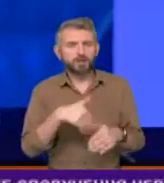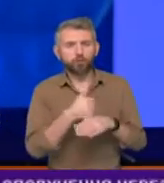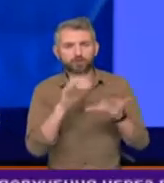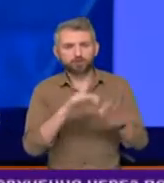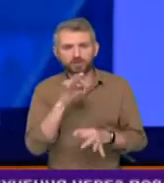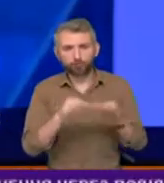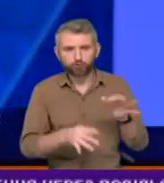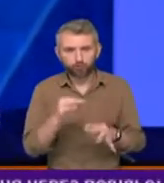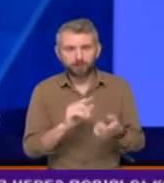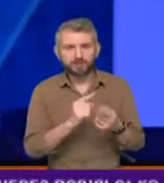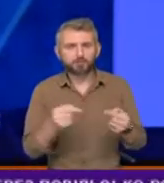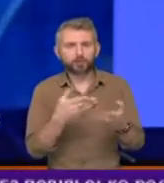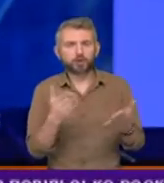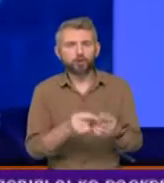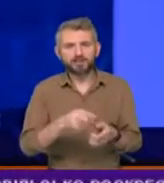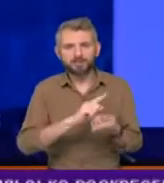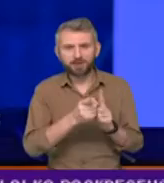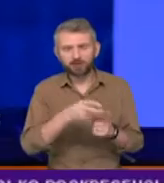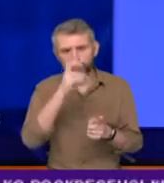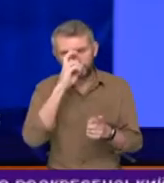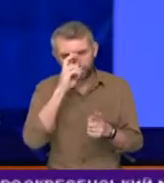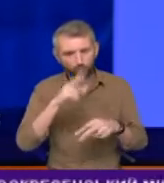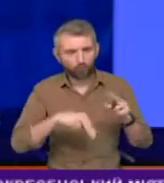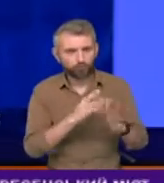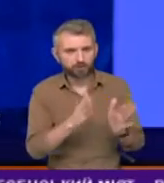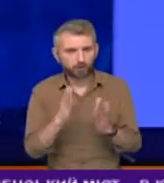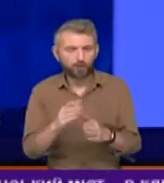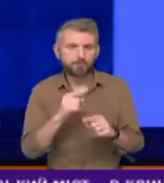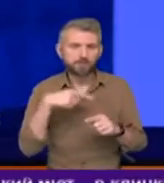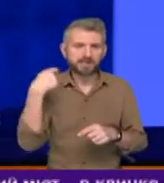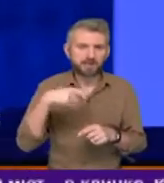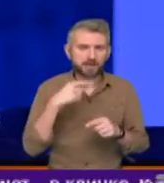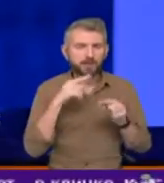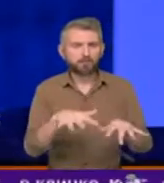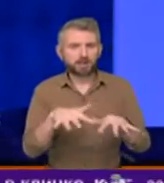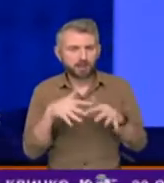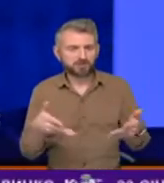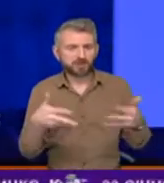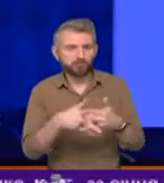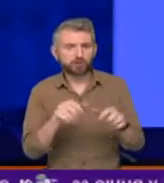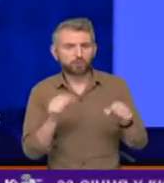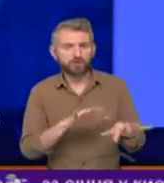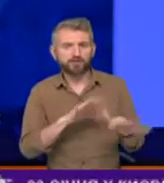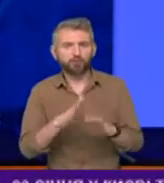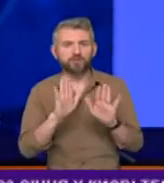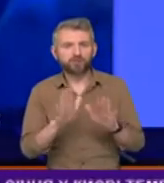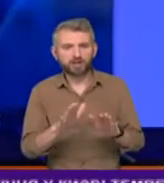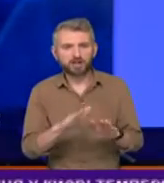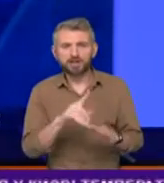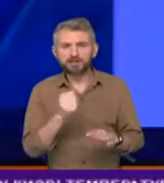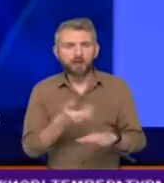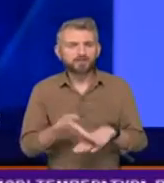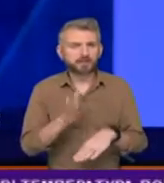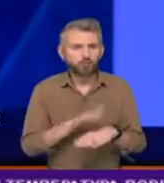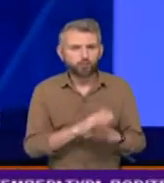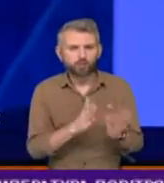зміна державного устрою, тобто президентська, парламентська чи змішана, може відбутися тільки за складною